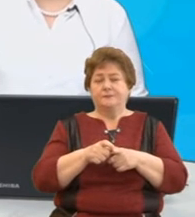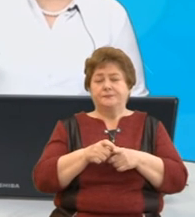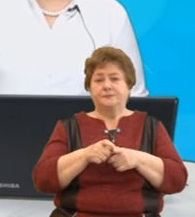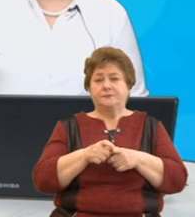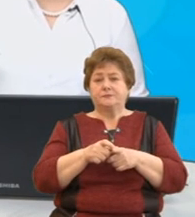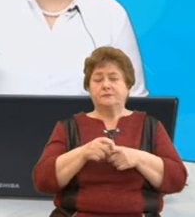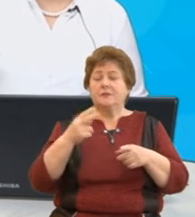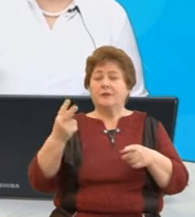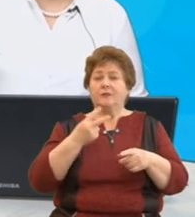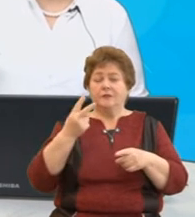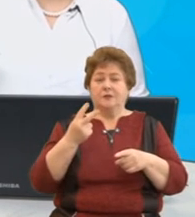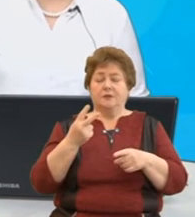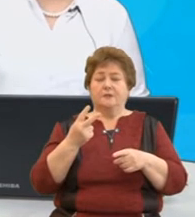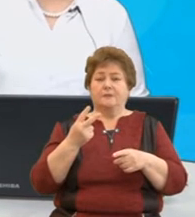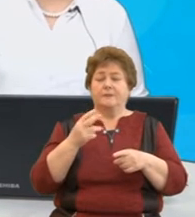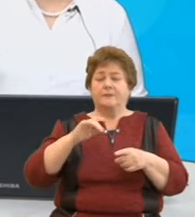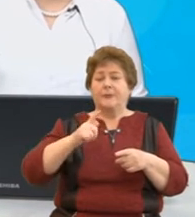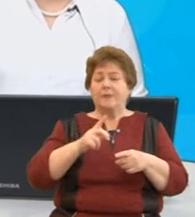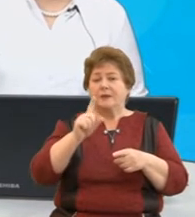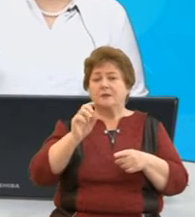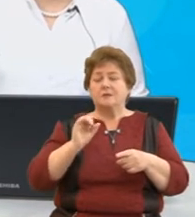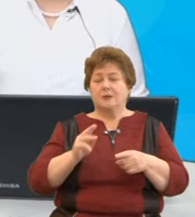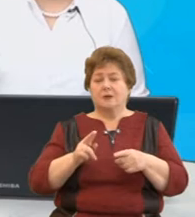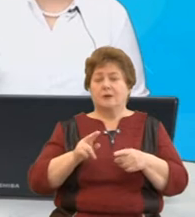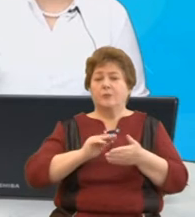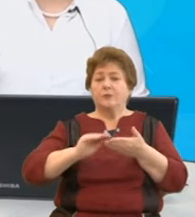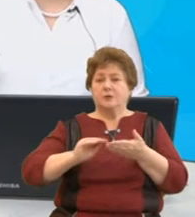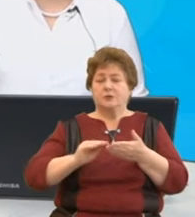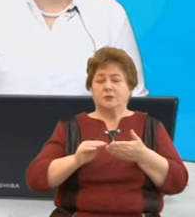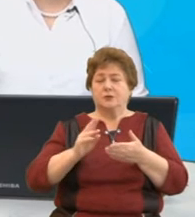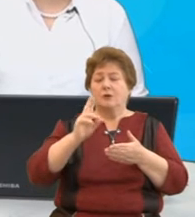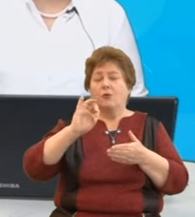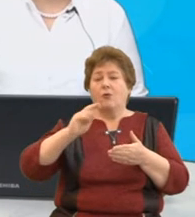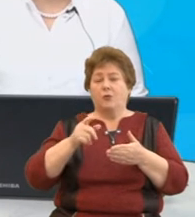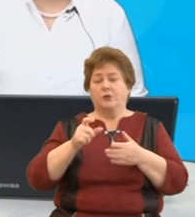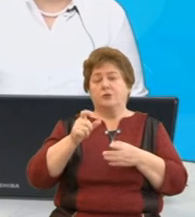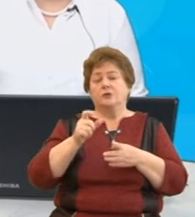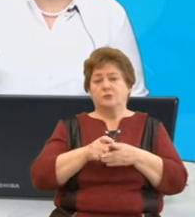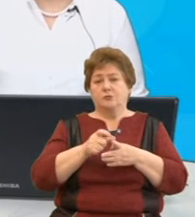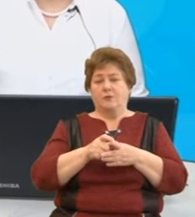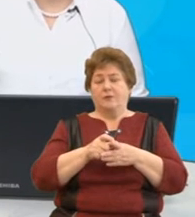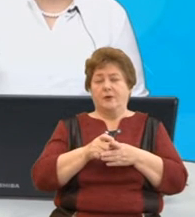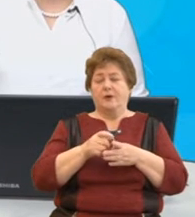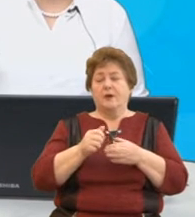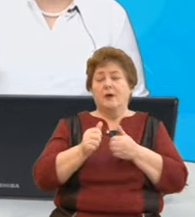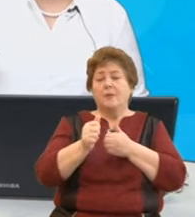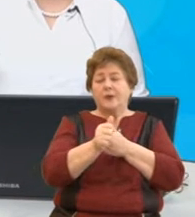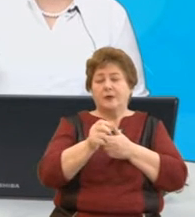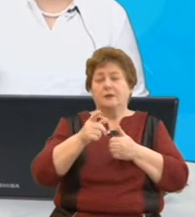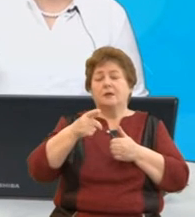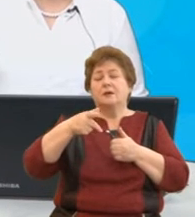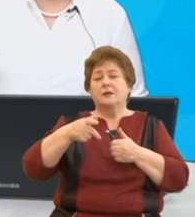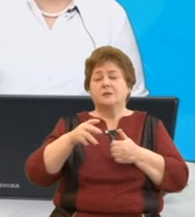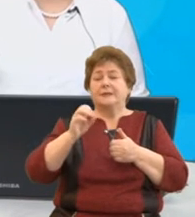во вторых ь пишется в корне слова перед гласными